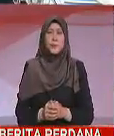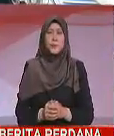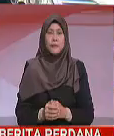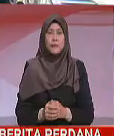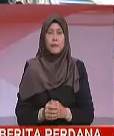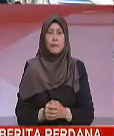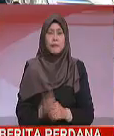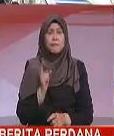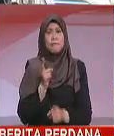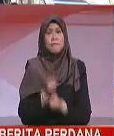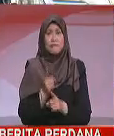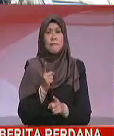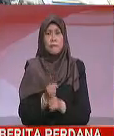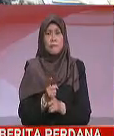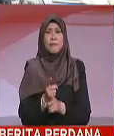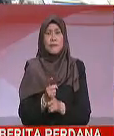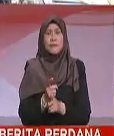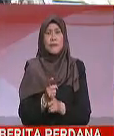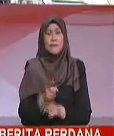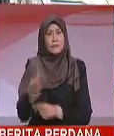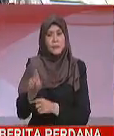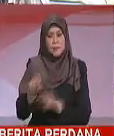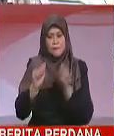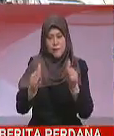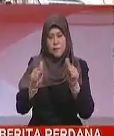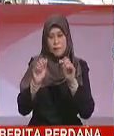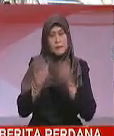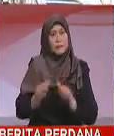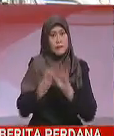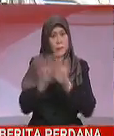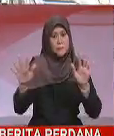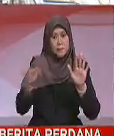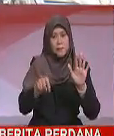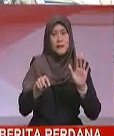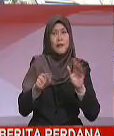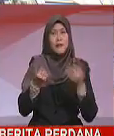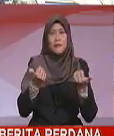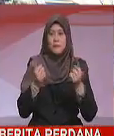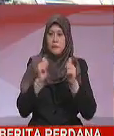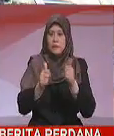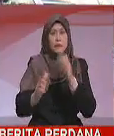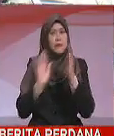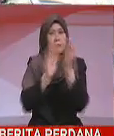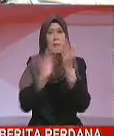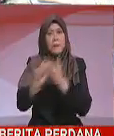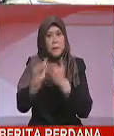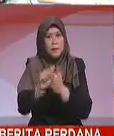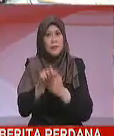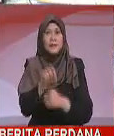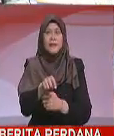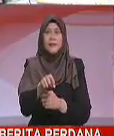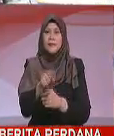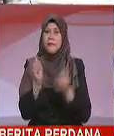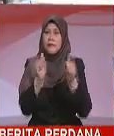buat, betul kerja ni macam ni, mesti frontliner yang mukakan bahaya. They face the dangerous. They